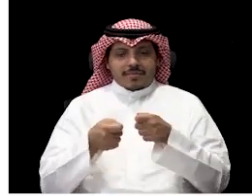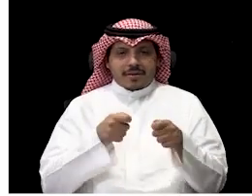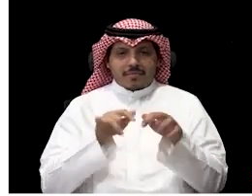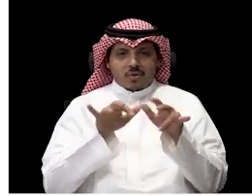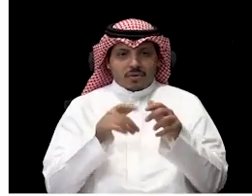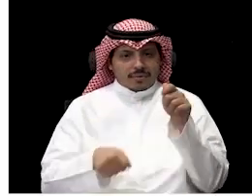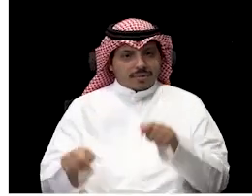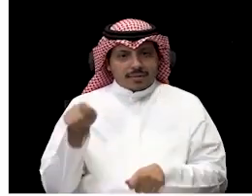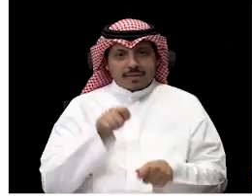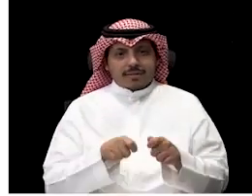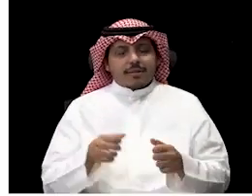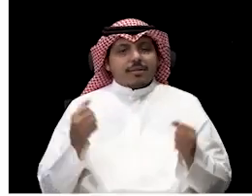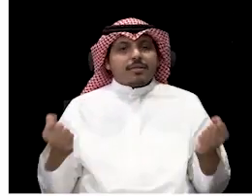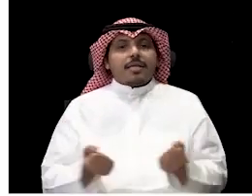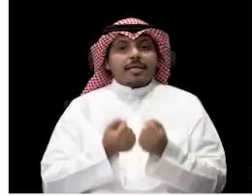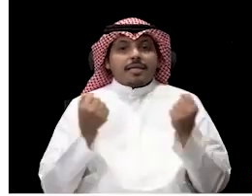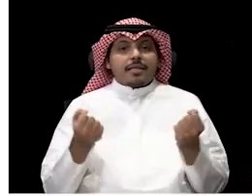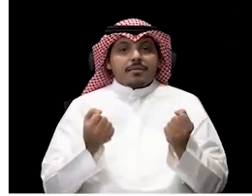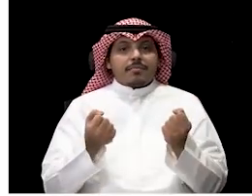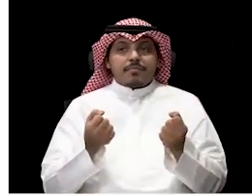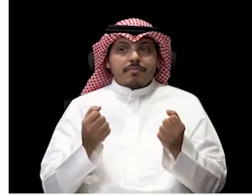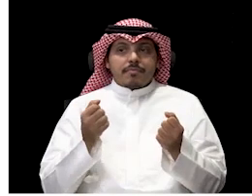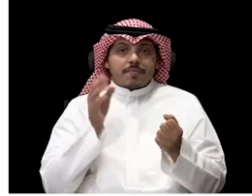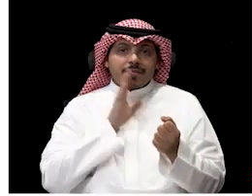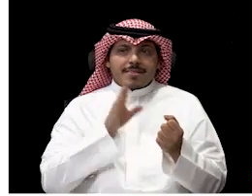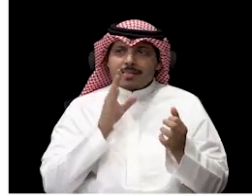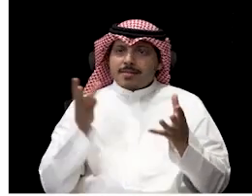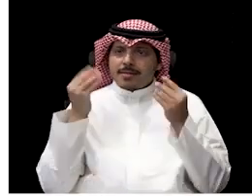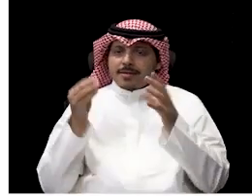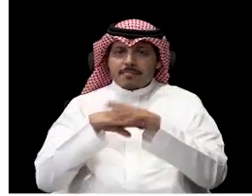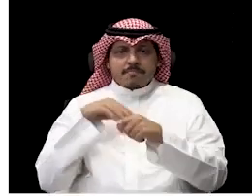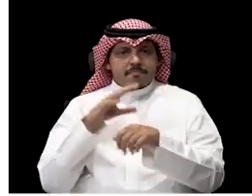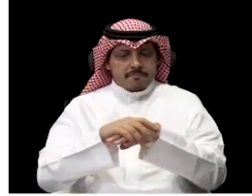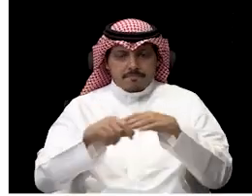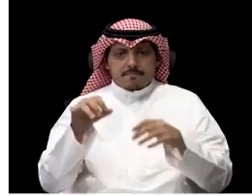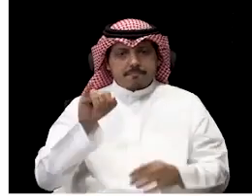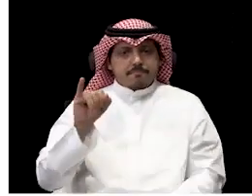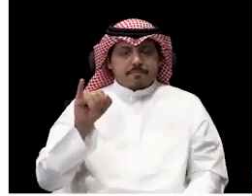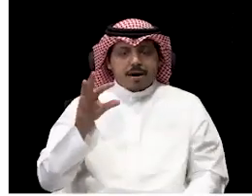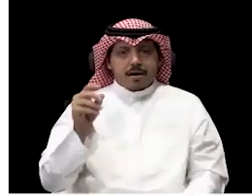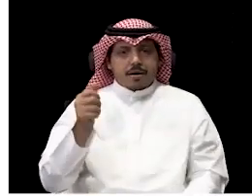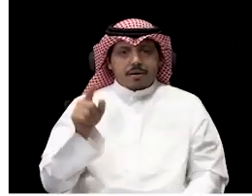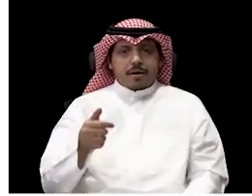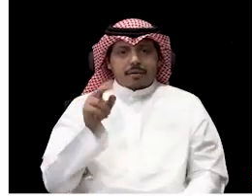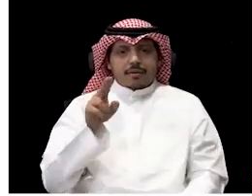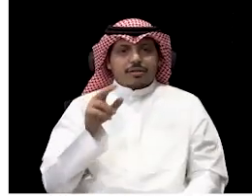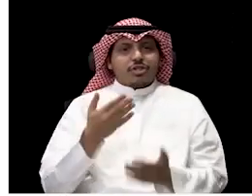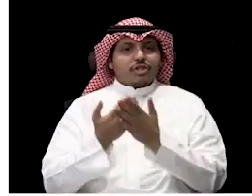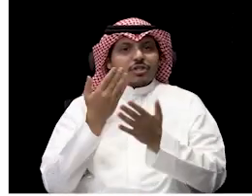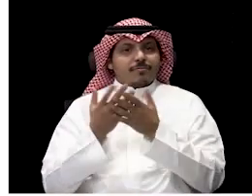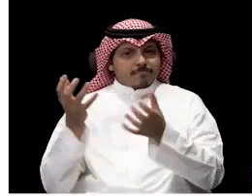بالإضافة إلى التدريب على اكتساب مهارات جديدة. دائما نتدرب حتى ماذا؟ نكسب مهارات